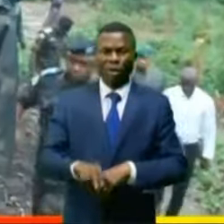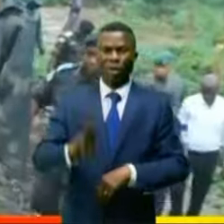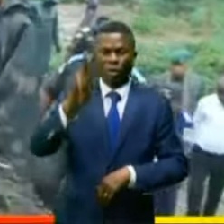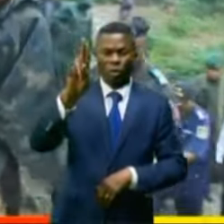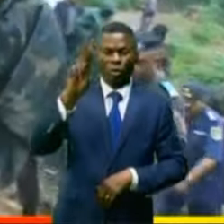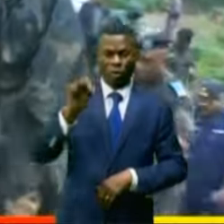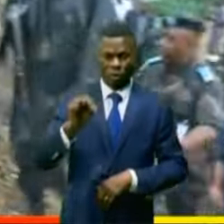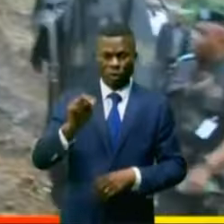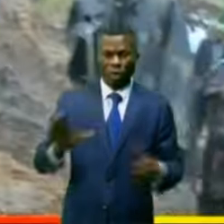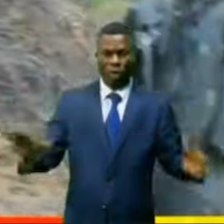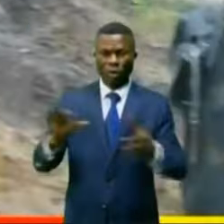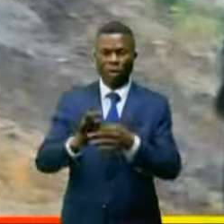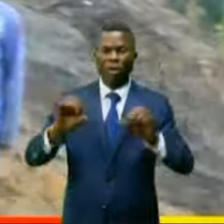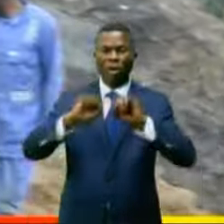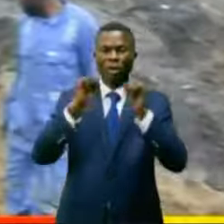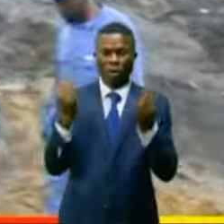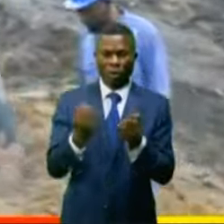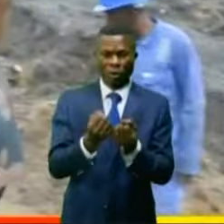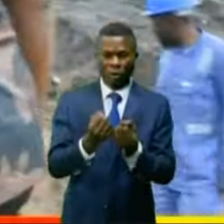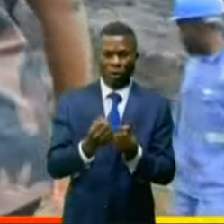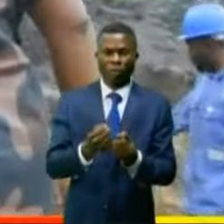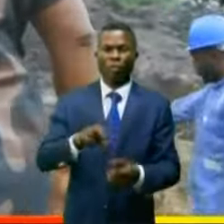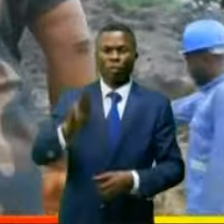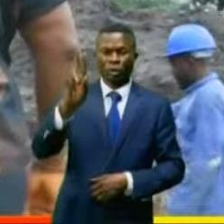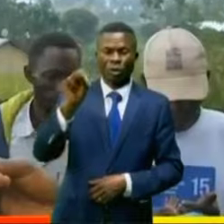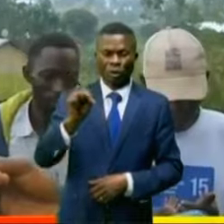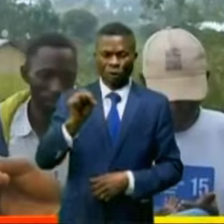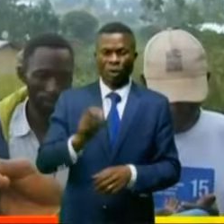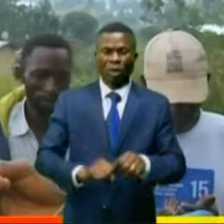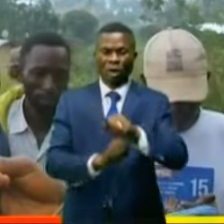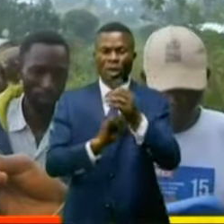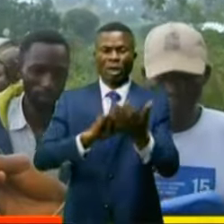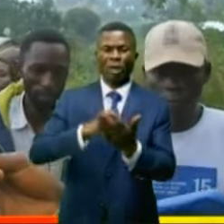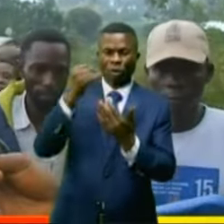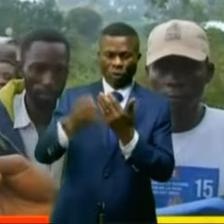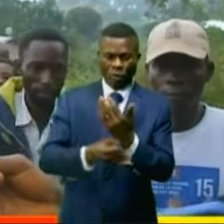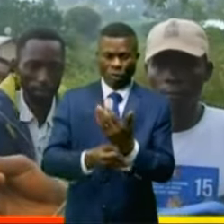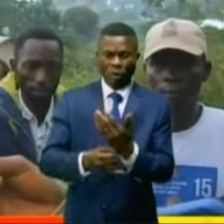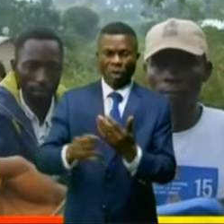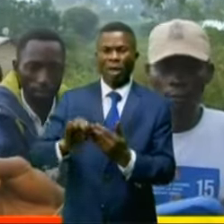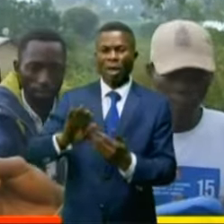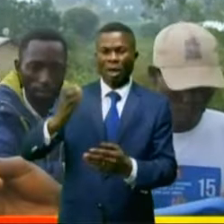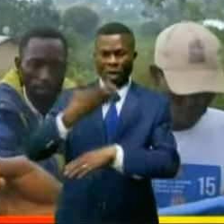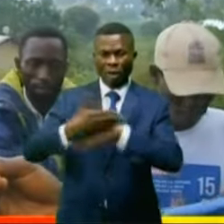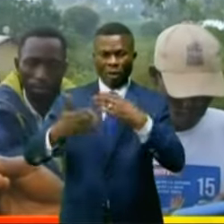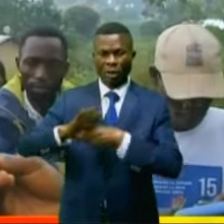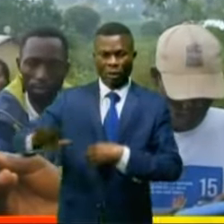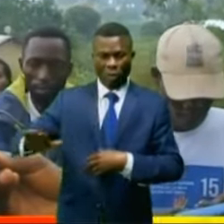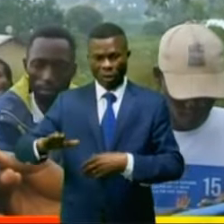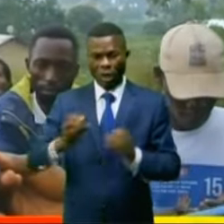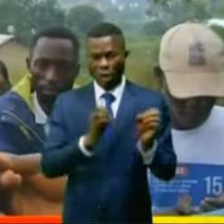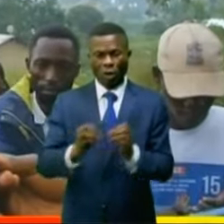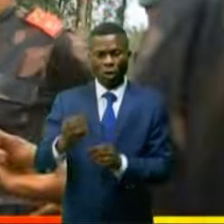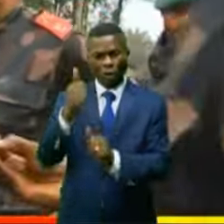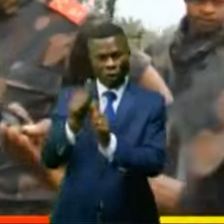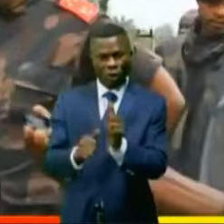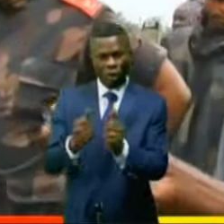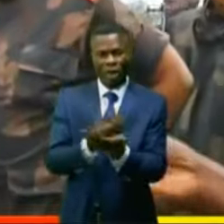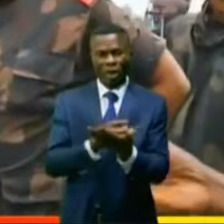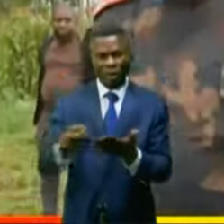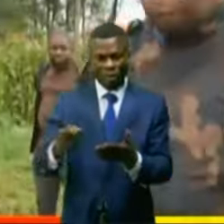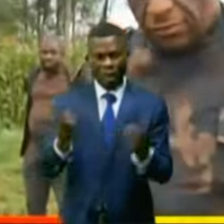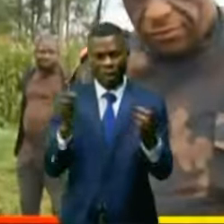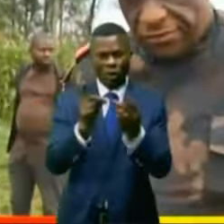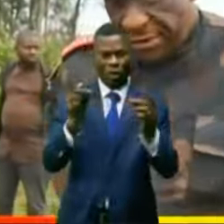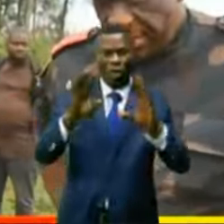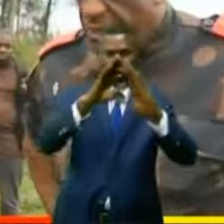de la cohésion sociale que la mission appuie le projet. À côté de la construction, ils organisent chaque semaine des rencontres avec les communautés